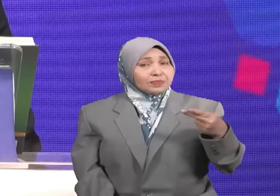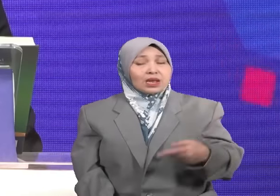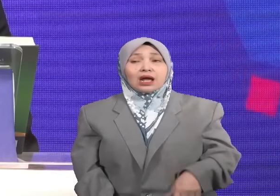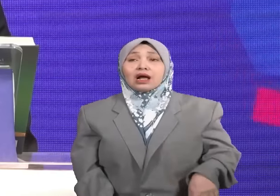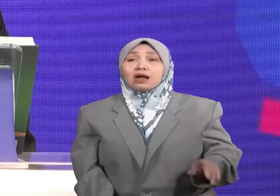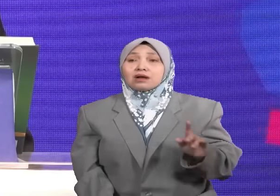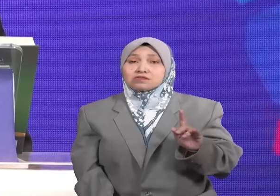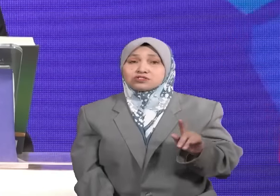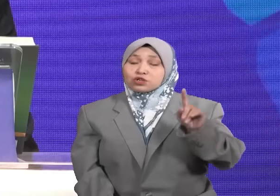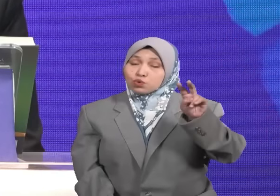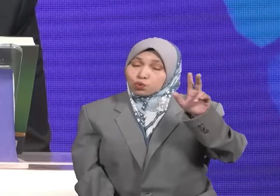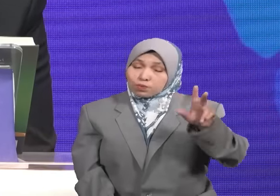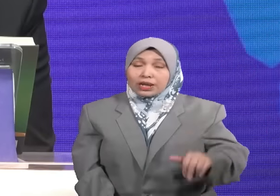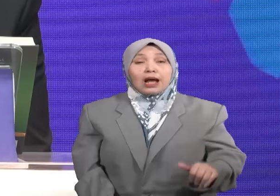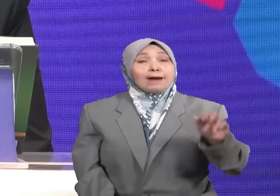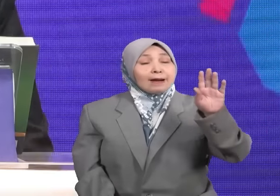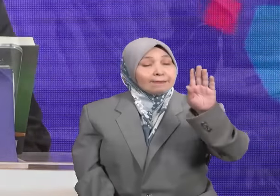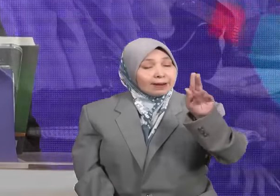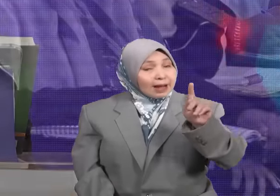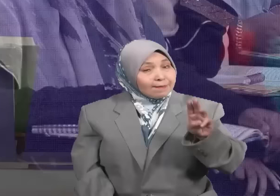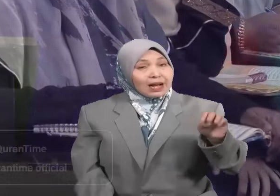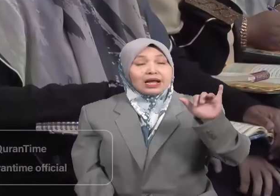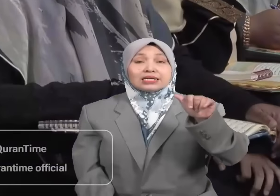بَيِّنَةٍ. Satu, dua, mula. كَمْ